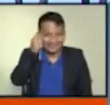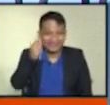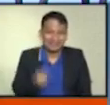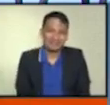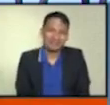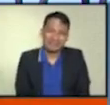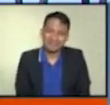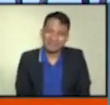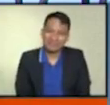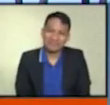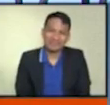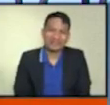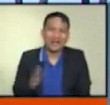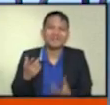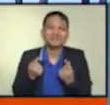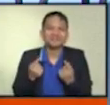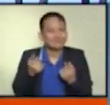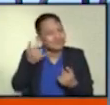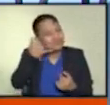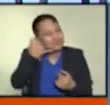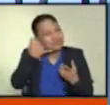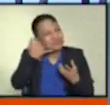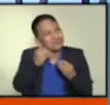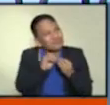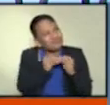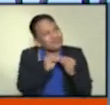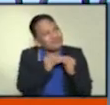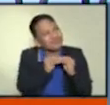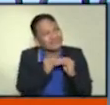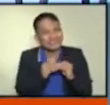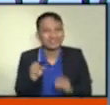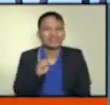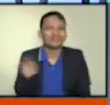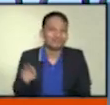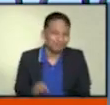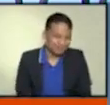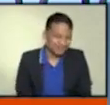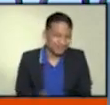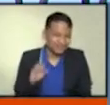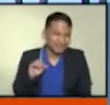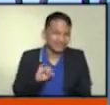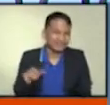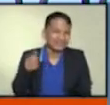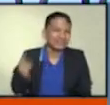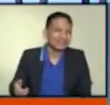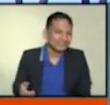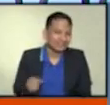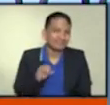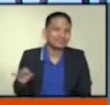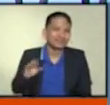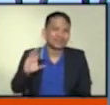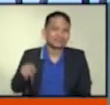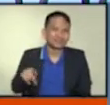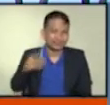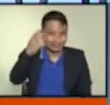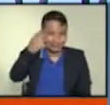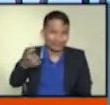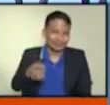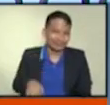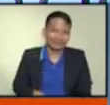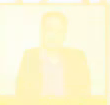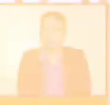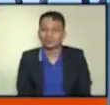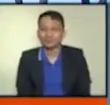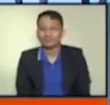So, anong ginawa mo nung marinig mo na may chup-chup-chup doon? Pinatay ko yung cellphone ko na, sir. Sa inis? Oo, sir. Ay, grabe naman